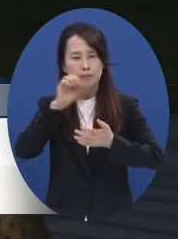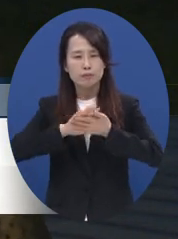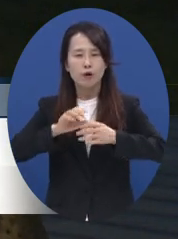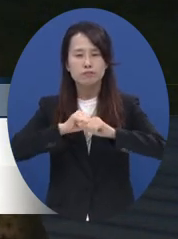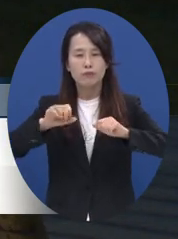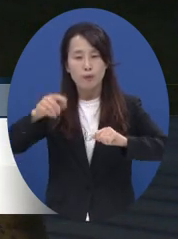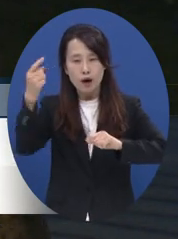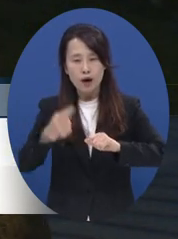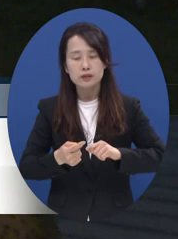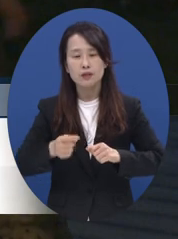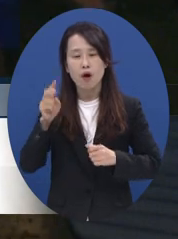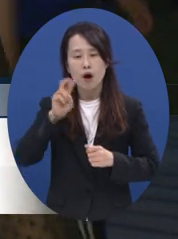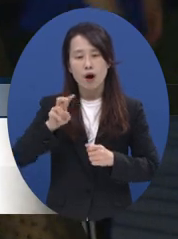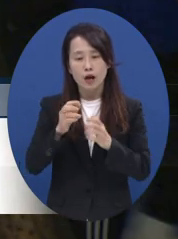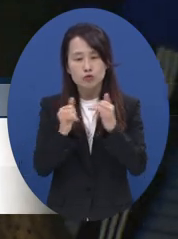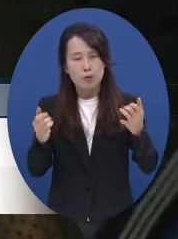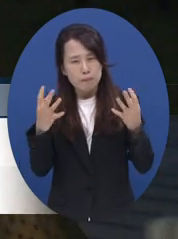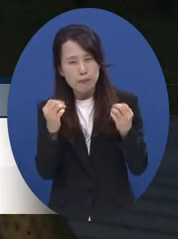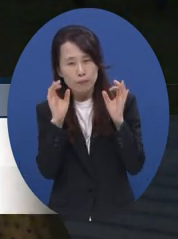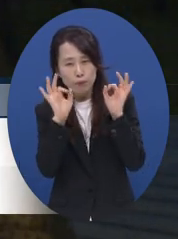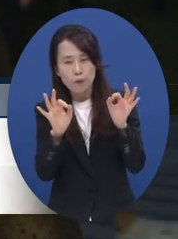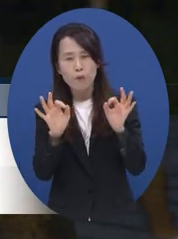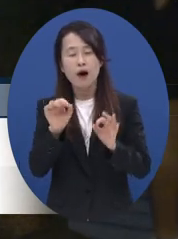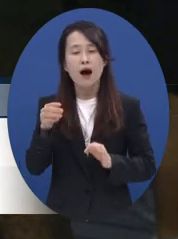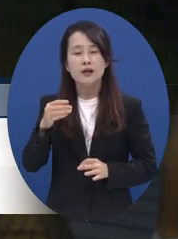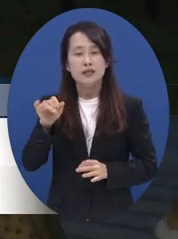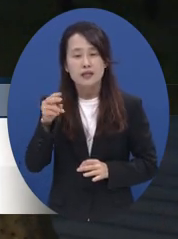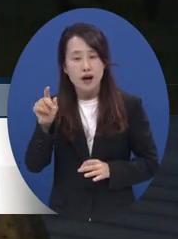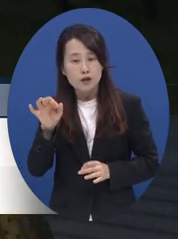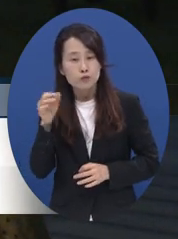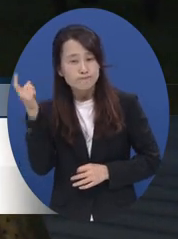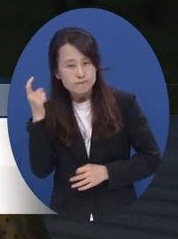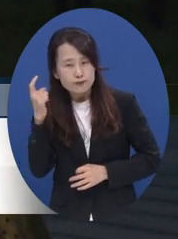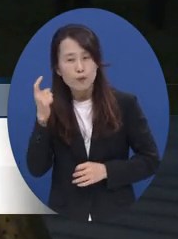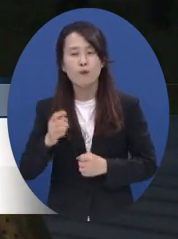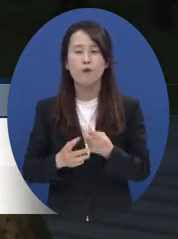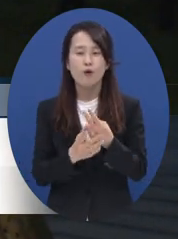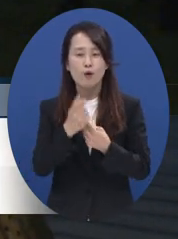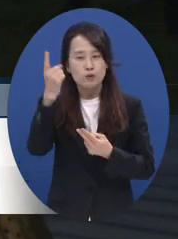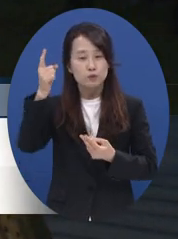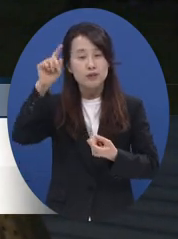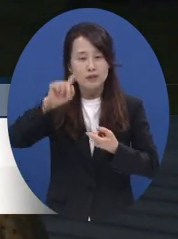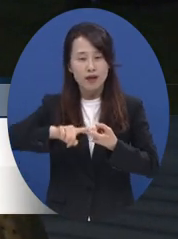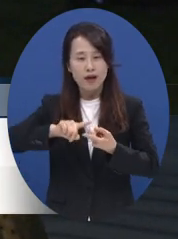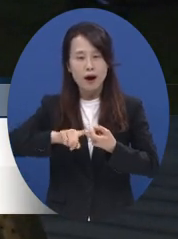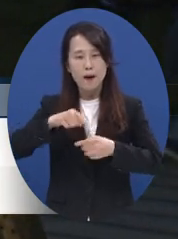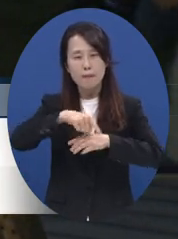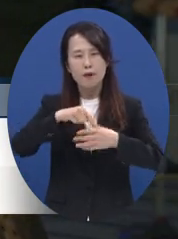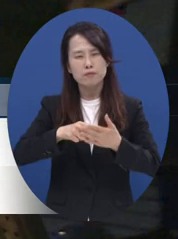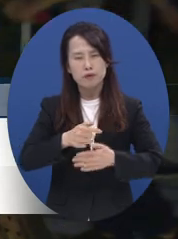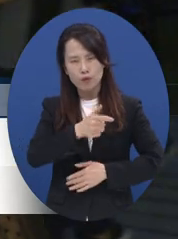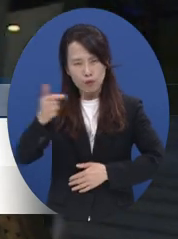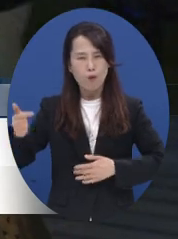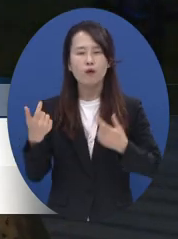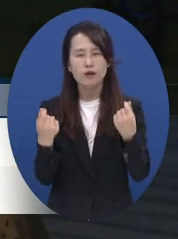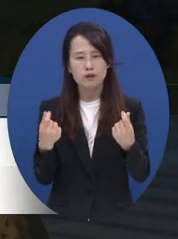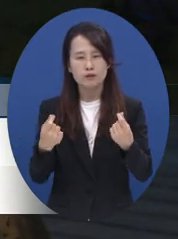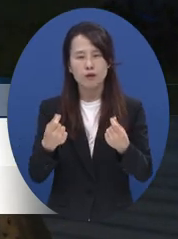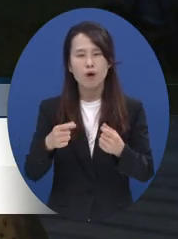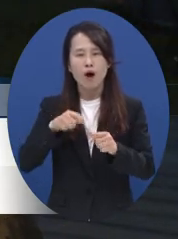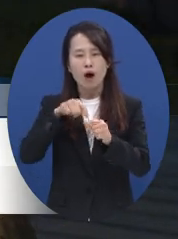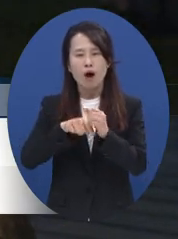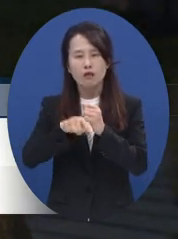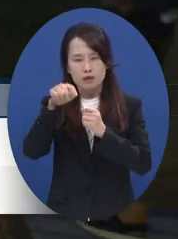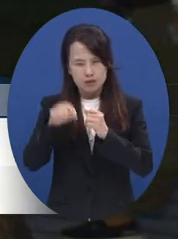와서 이렇게 많은 가수분들도 뵙고 이렇게 아리랑도 듣고 하면서 더 통일에 대한 그 마음이 더 커진 것 같아서